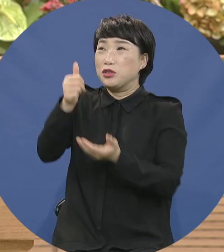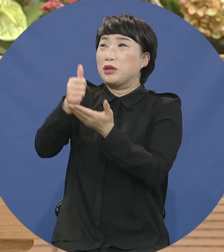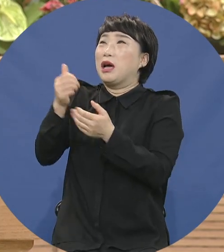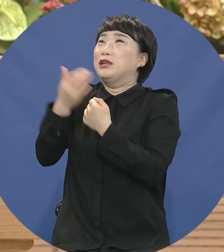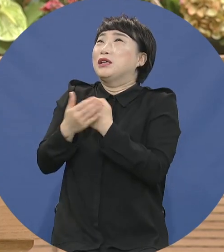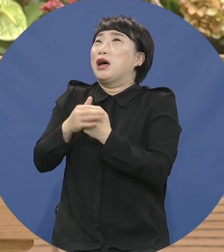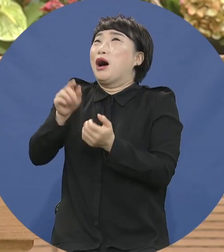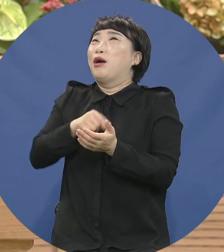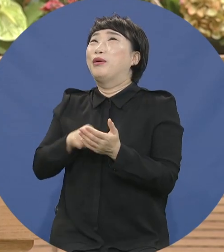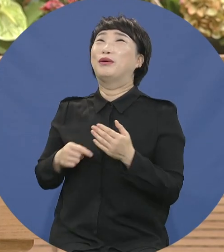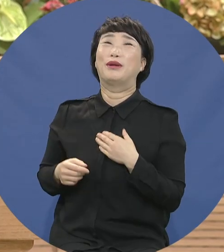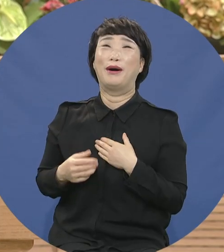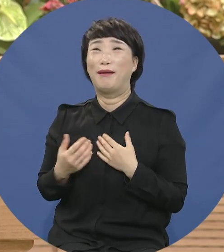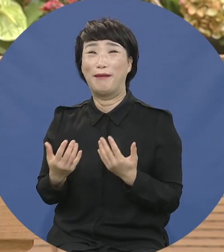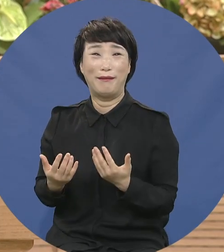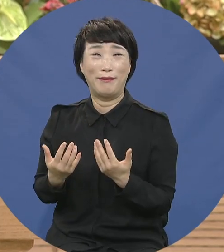무엇으로